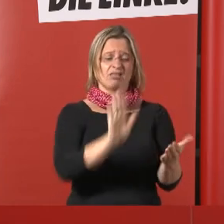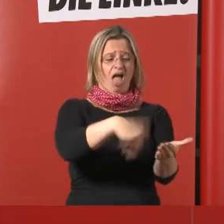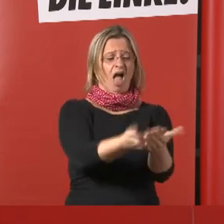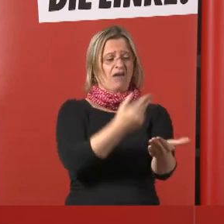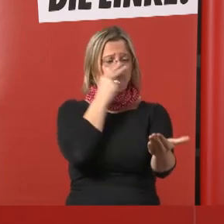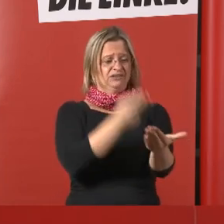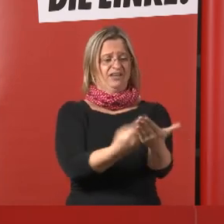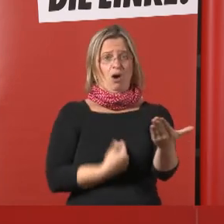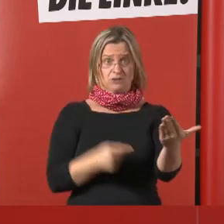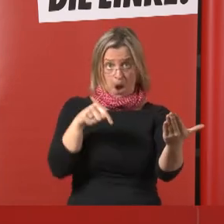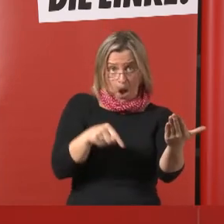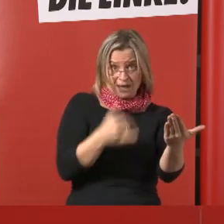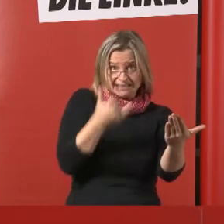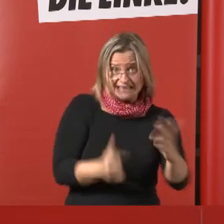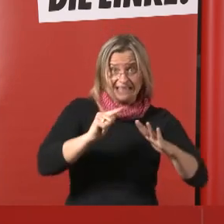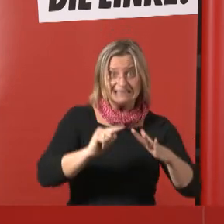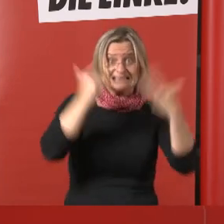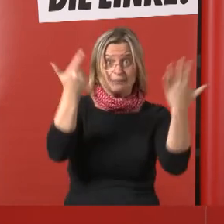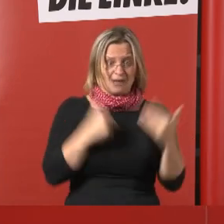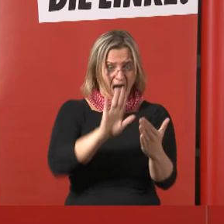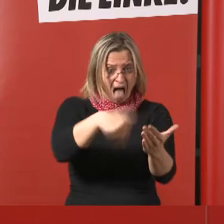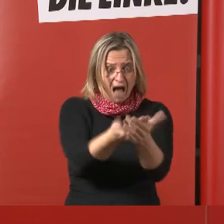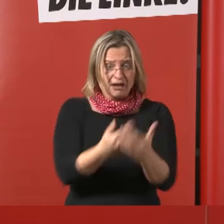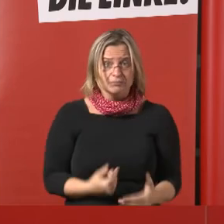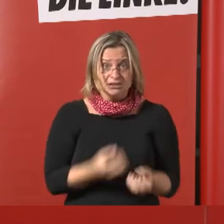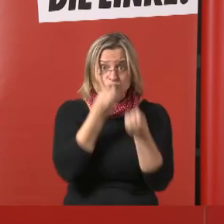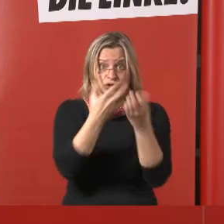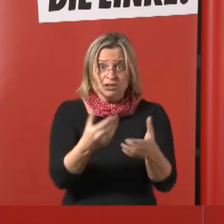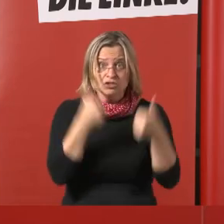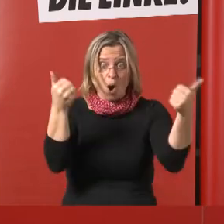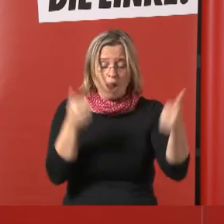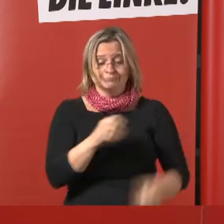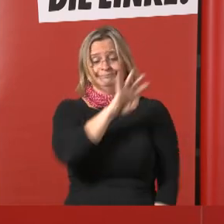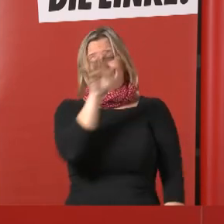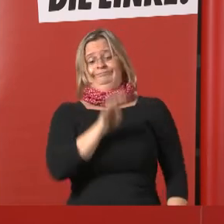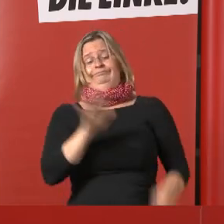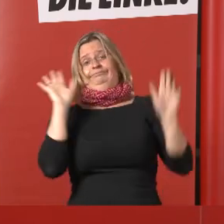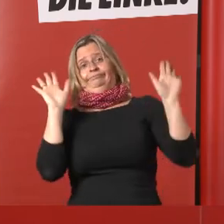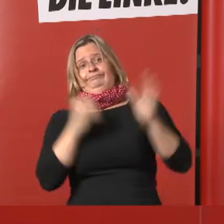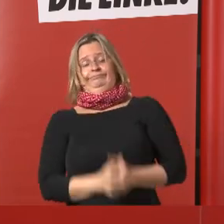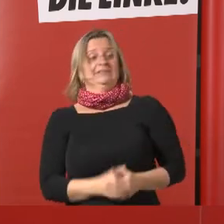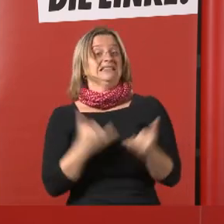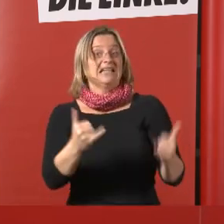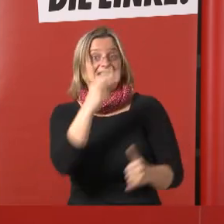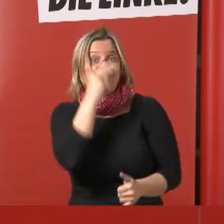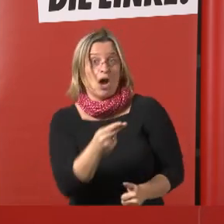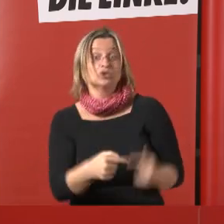der Fall. Und es ist mehr als fraglich, ob das jetzt beim 7. Gipfel besser sein wird.